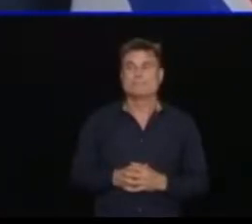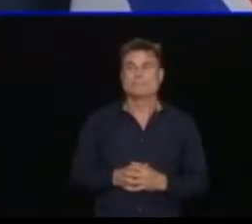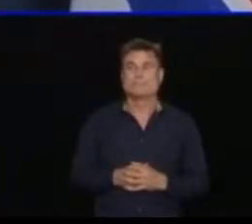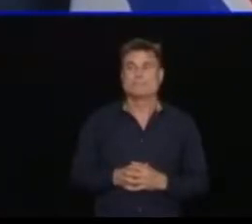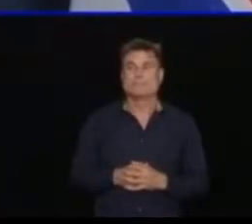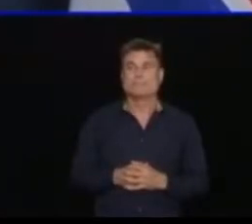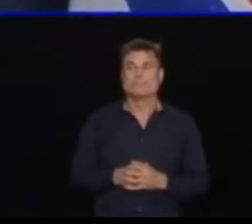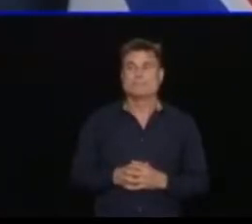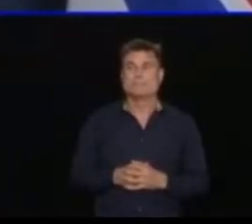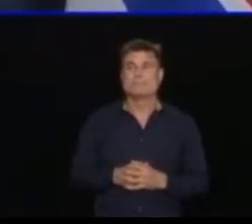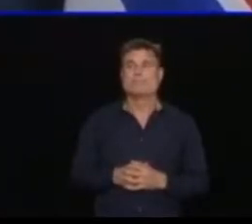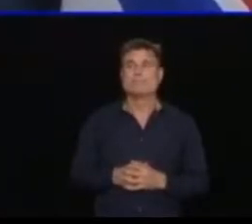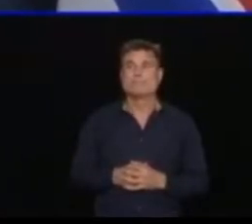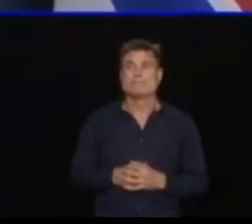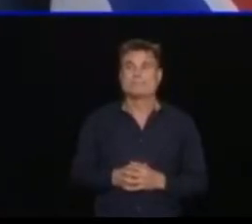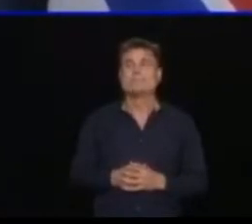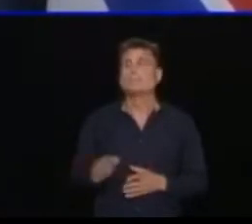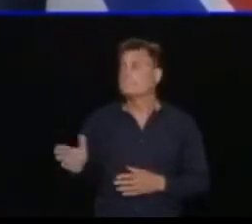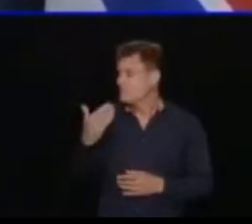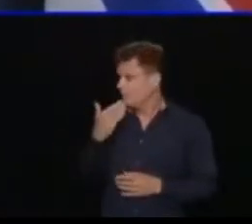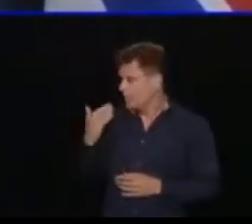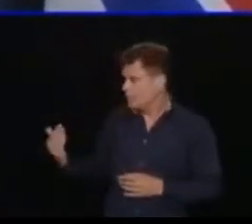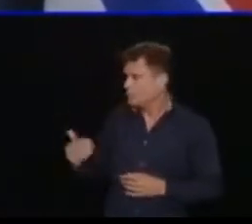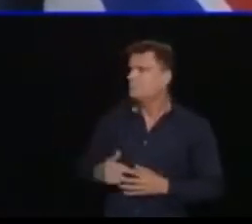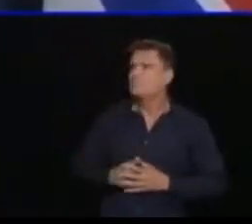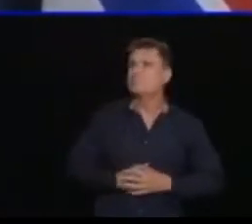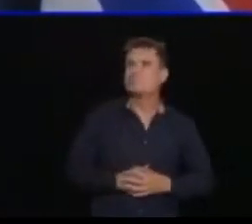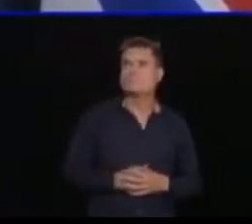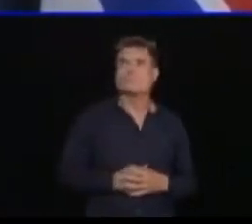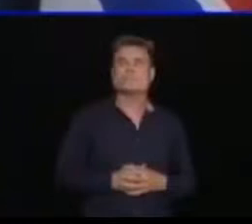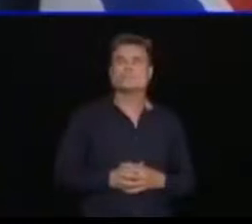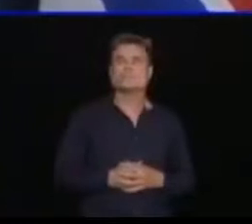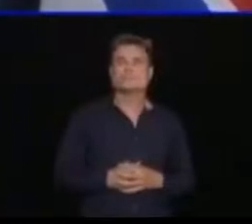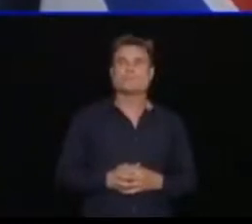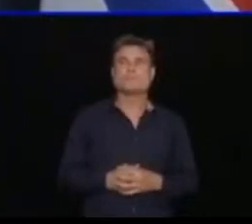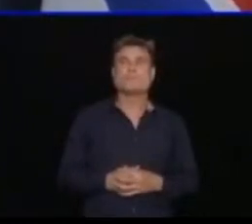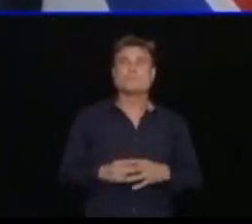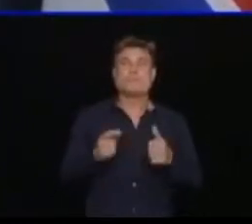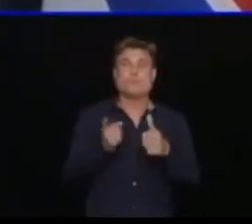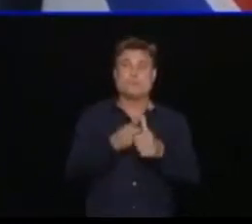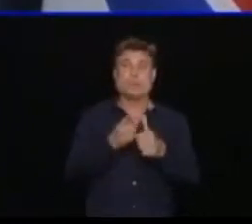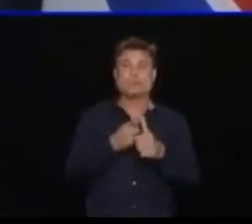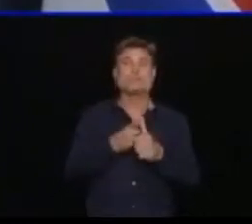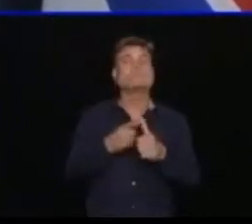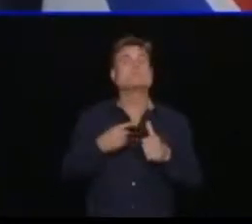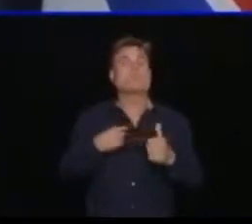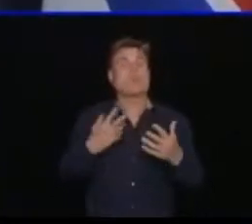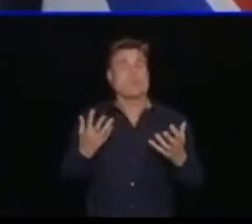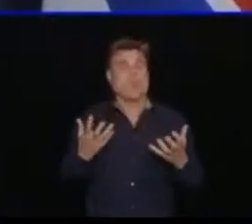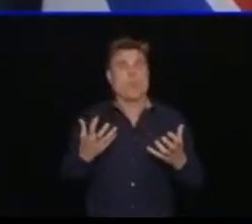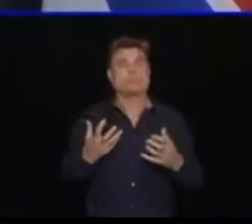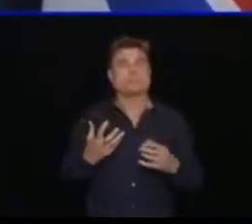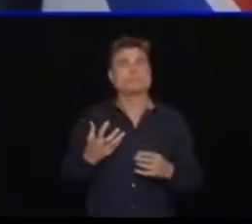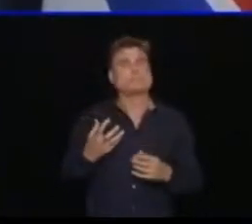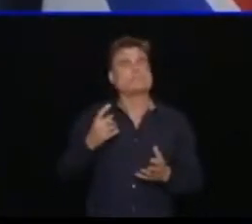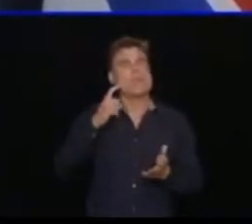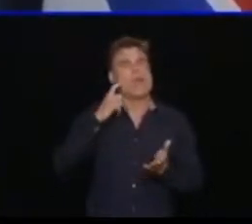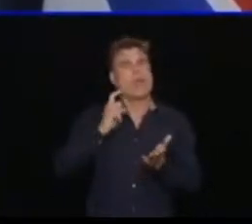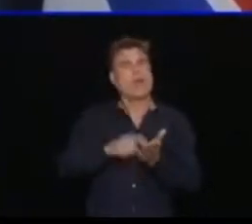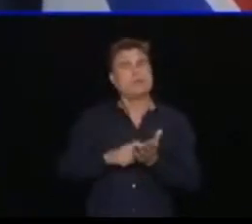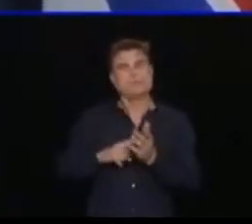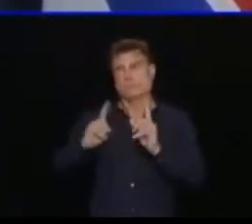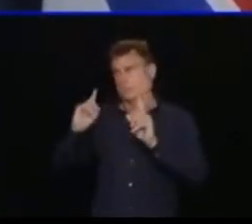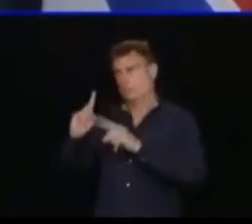First of all, I want to acknowledge that over the 3 days. 那么他说，大家都知道，在过去3天里边超过了